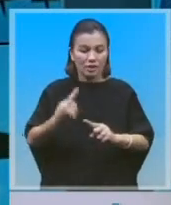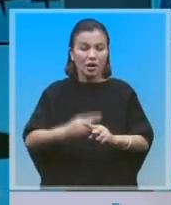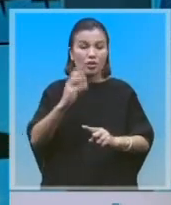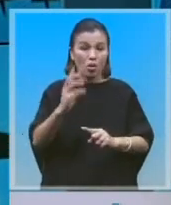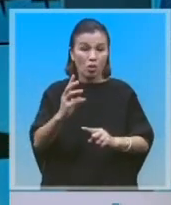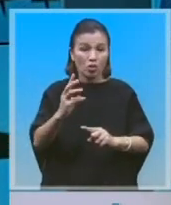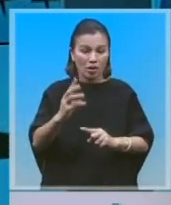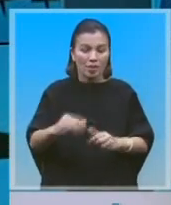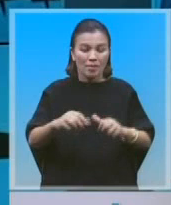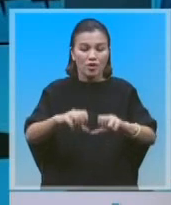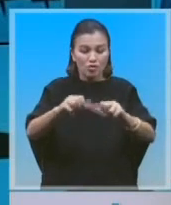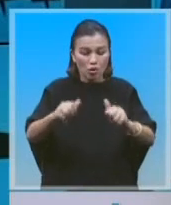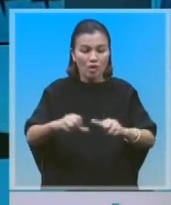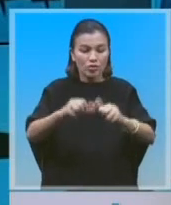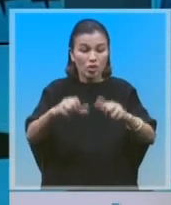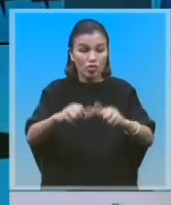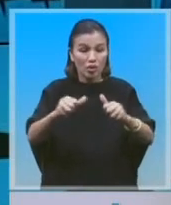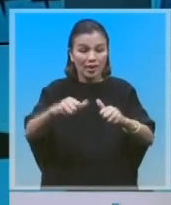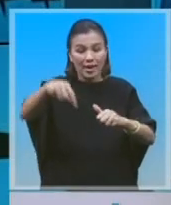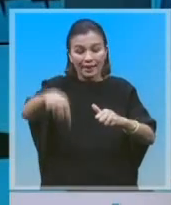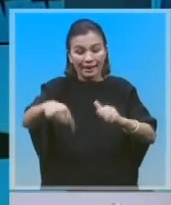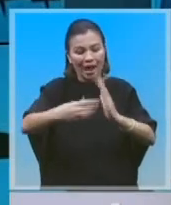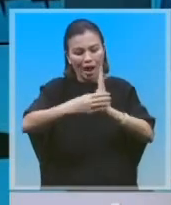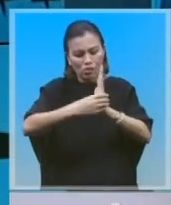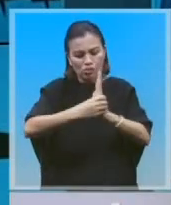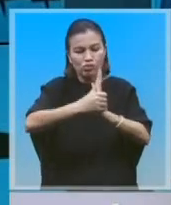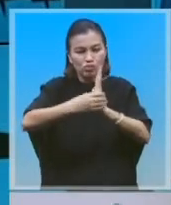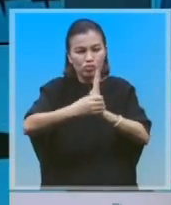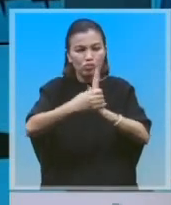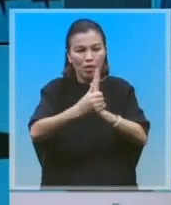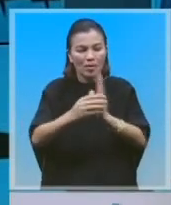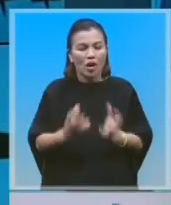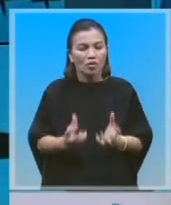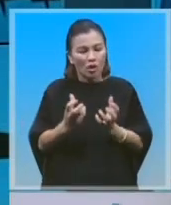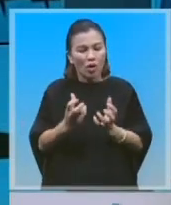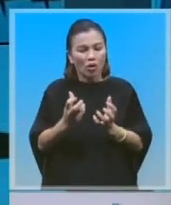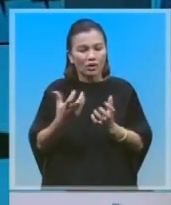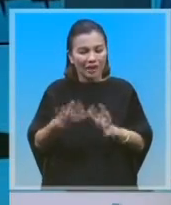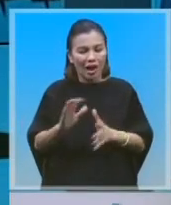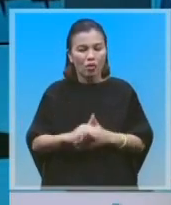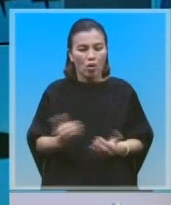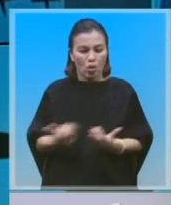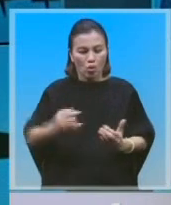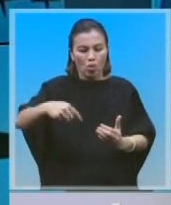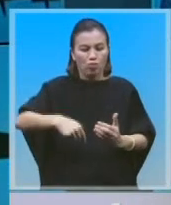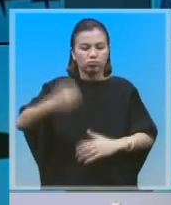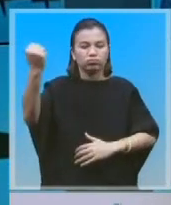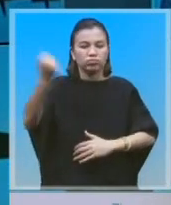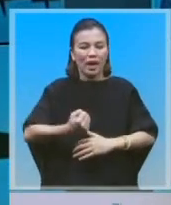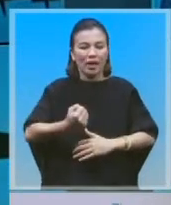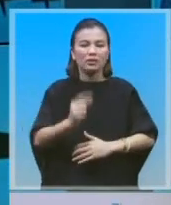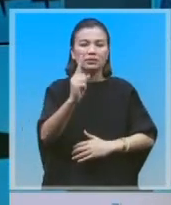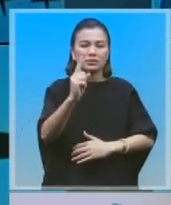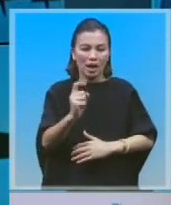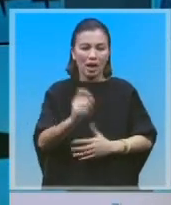ปนวดฝ่าเท้าเองอ่ะปรากฏว่าเธอช็อกหมดสติแล้วลูกในท้องเนี่ยคือเสียชีวิตคือแท้งอ่ะ ค่ะก็เห็นบอกว่า